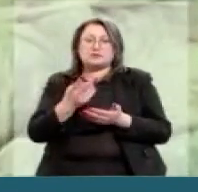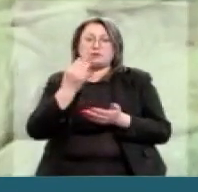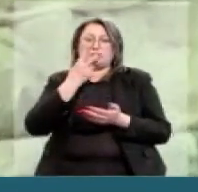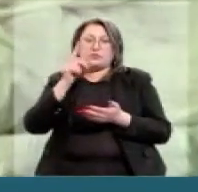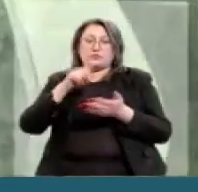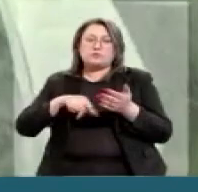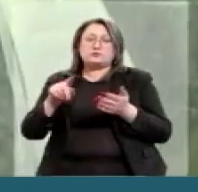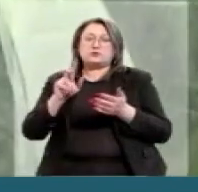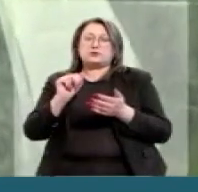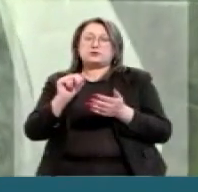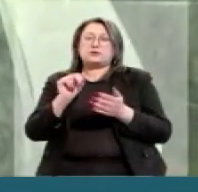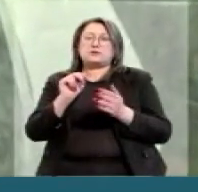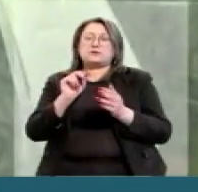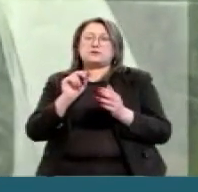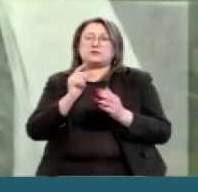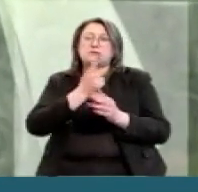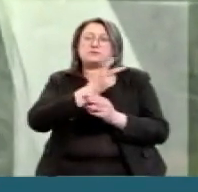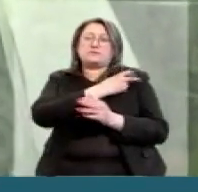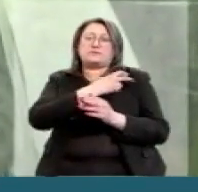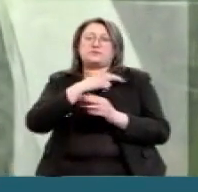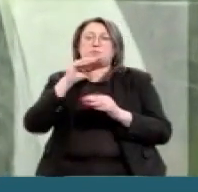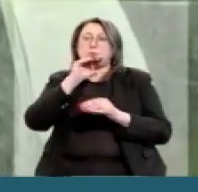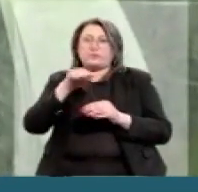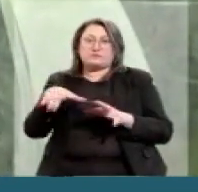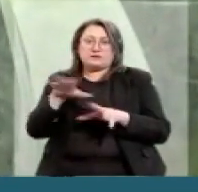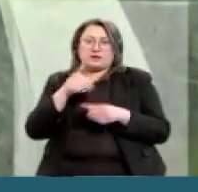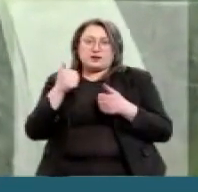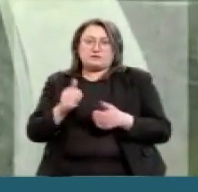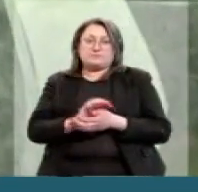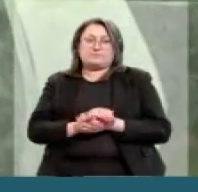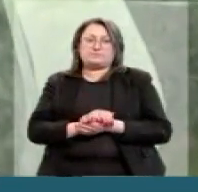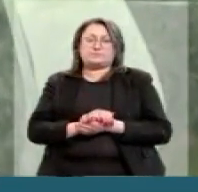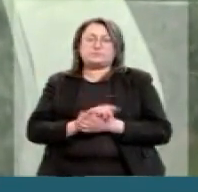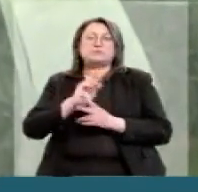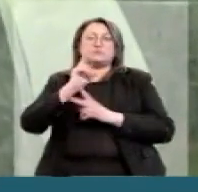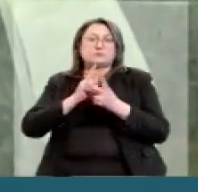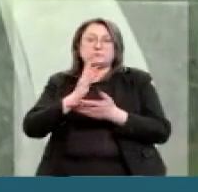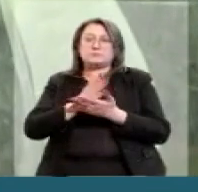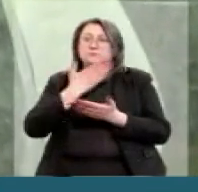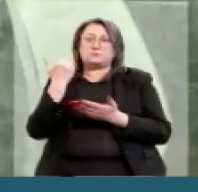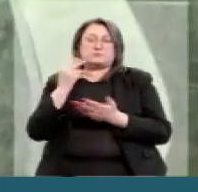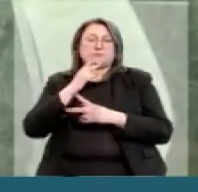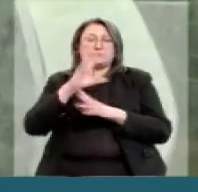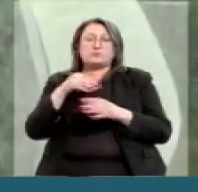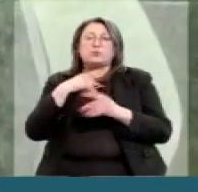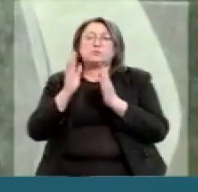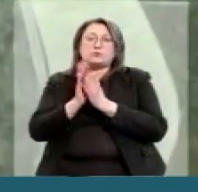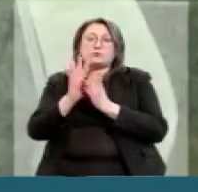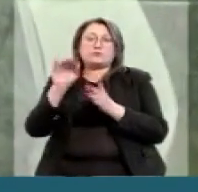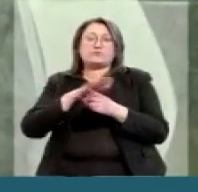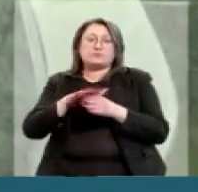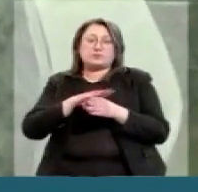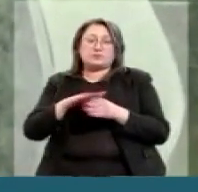көз жеткізді. Еш наразылығым жоқ. Өтінішімді орындап, жағдайымды жасап жатыр. Денсаулығымда